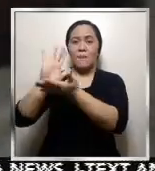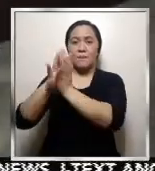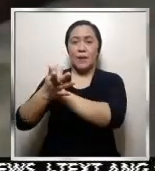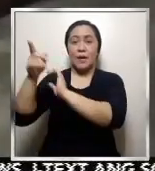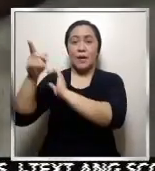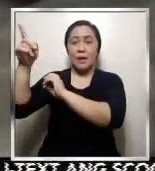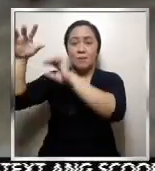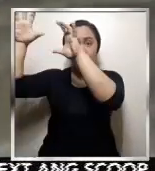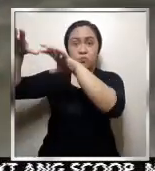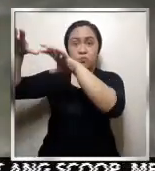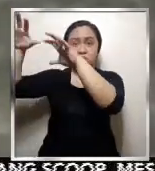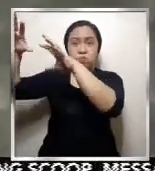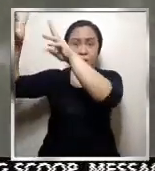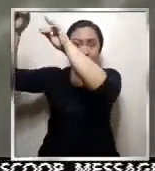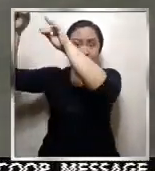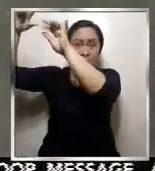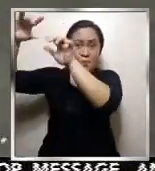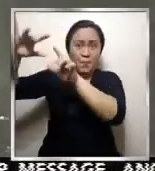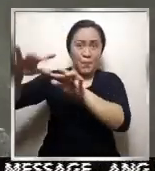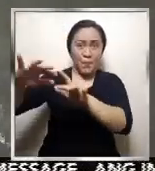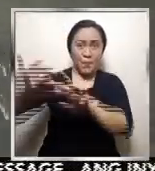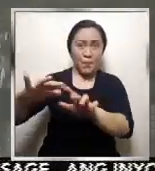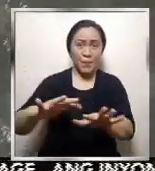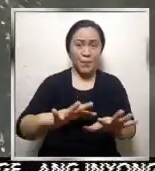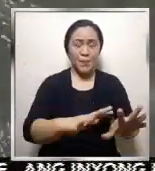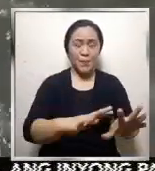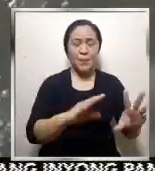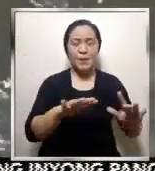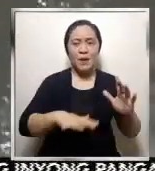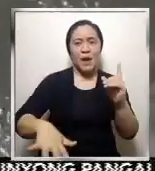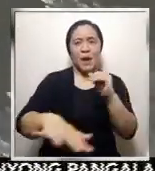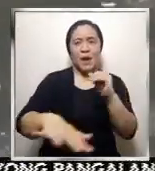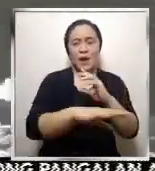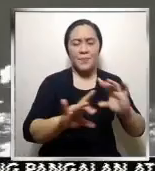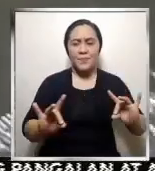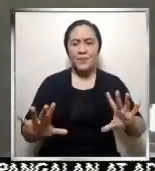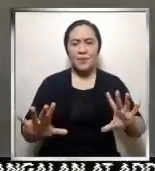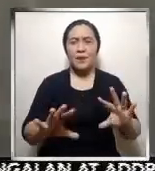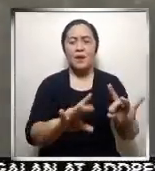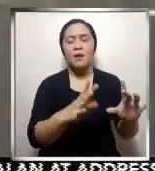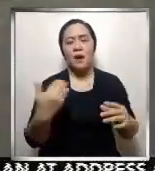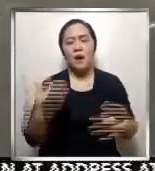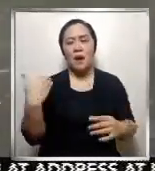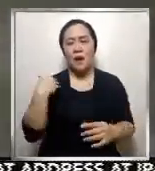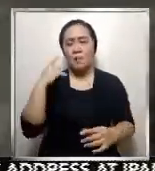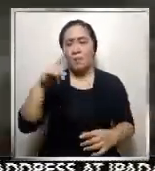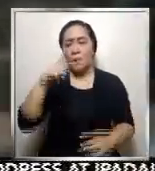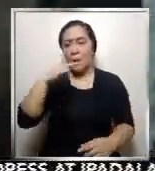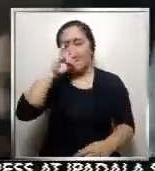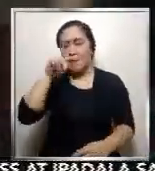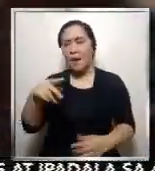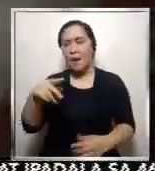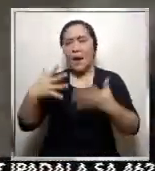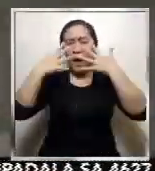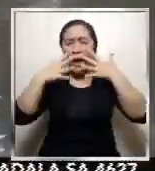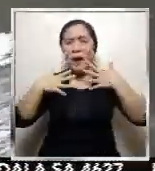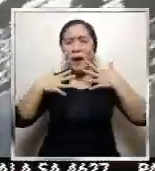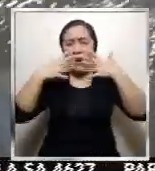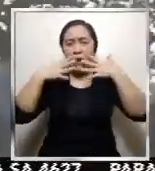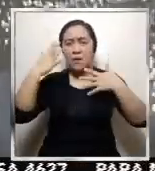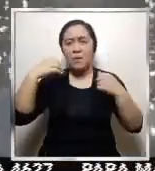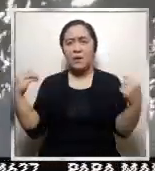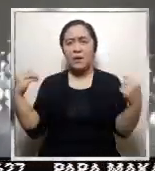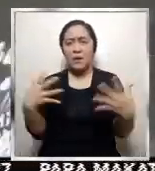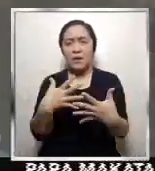Wag umiyak, kuya. Wag umiyak, kuya. Ang batang ito, natakot na at napaiyak din habang nakatuntong sa upuan ng kanilang